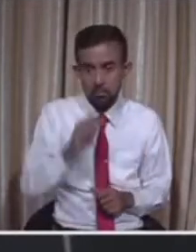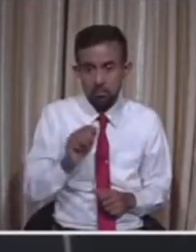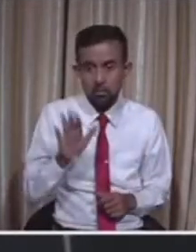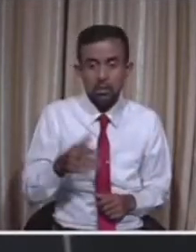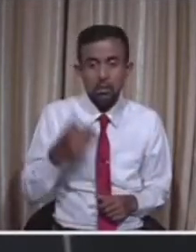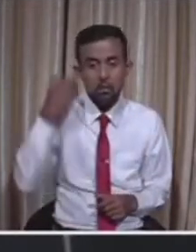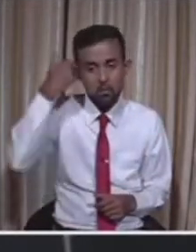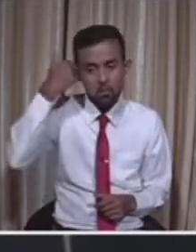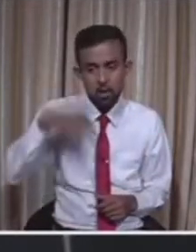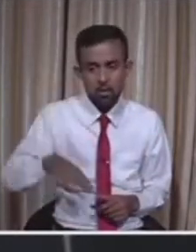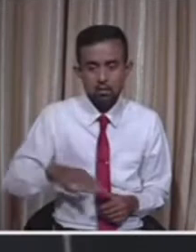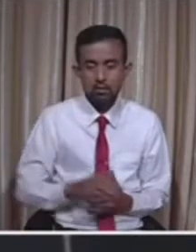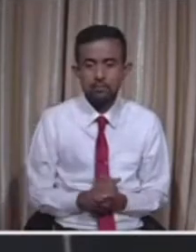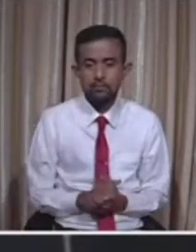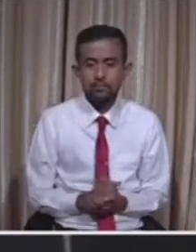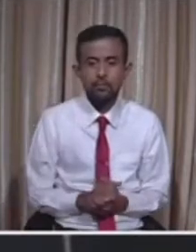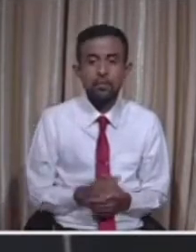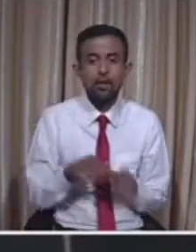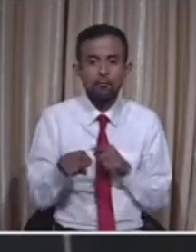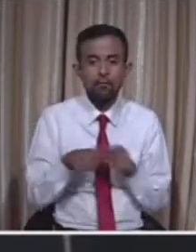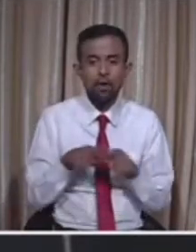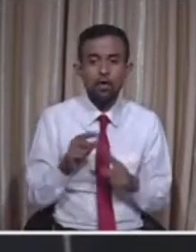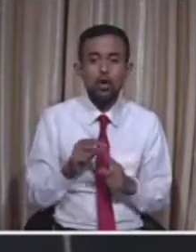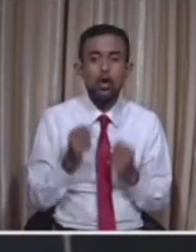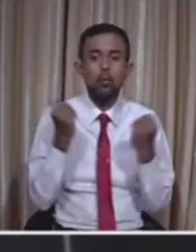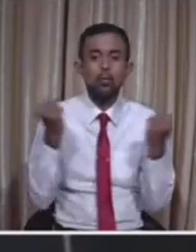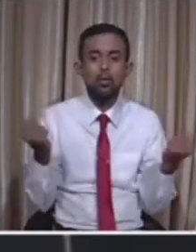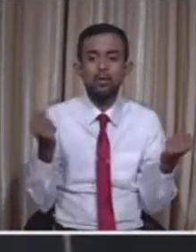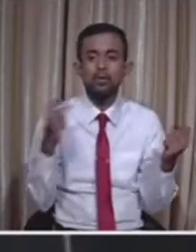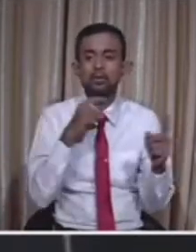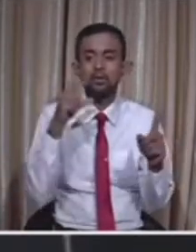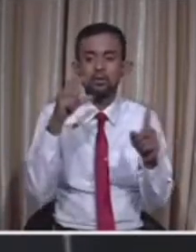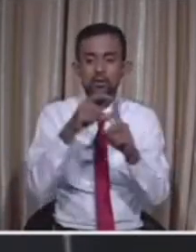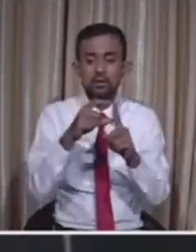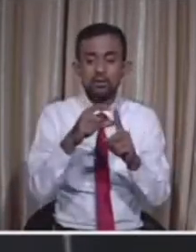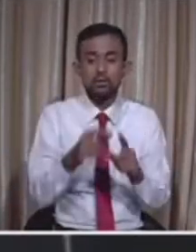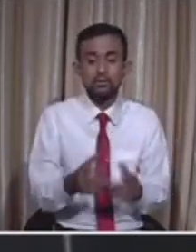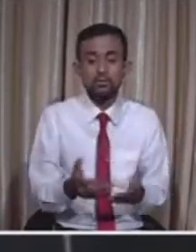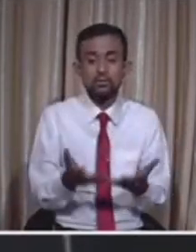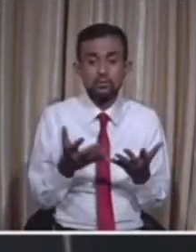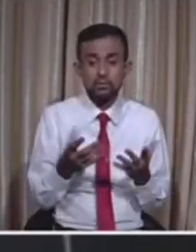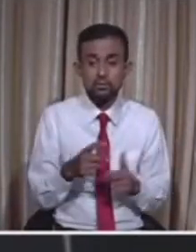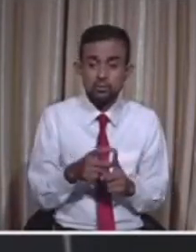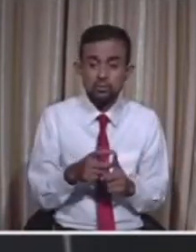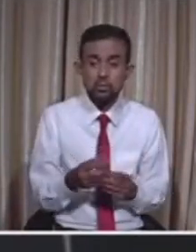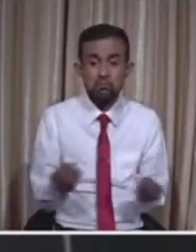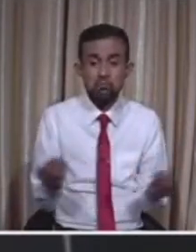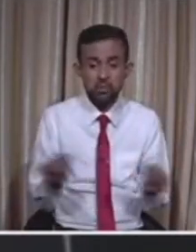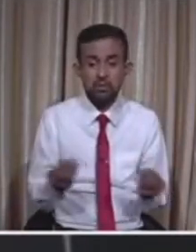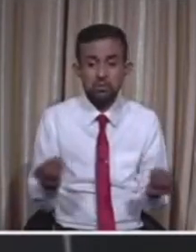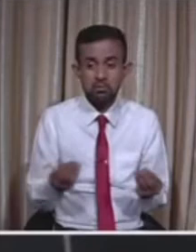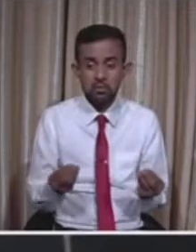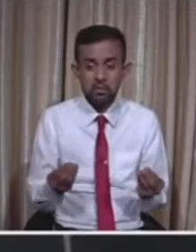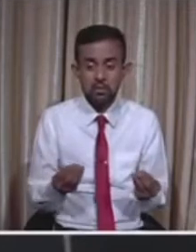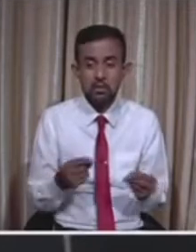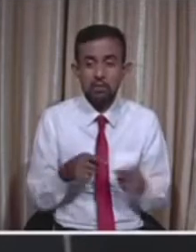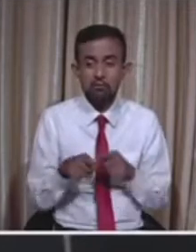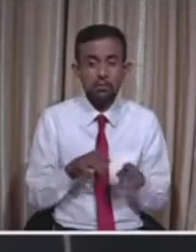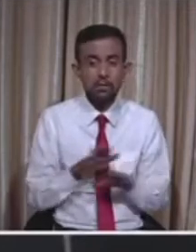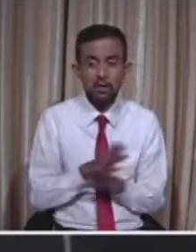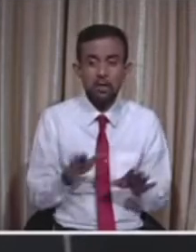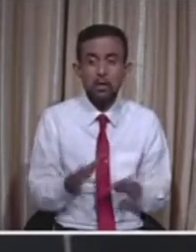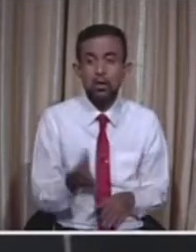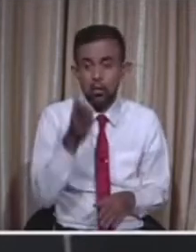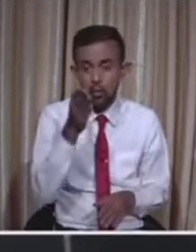අහිමි වීම ඒ වගේම තමයි පොළොන්නරුව දිස්ත්‍රික්කයට ප්‍රබල අඩුවක් ඒ විතරක් නෙවෙයි